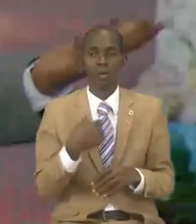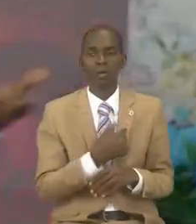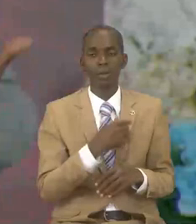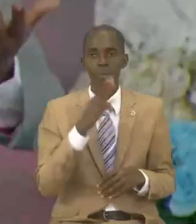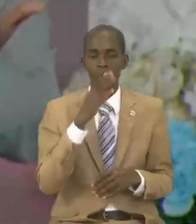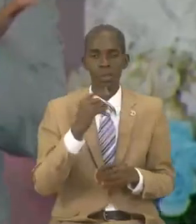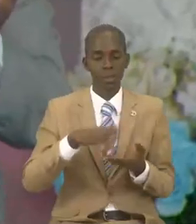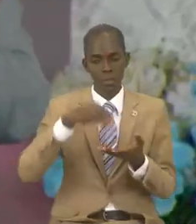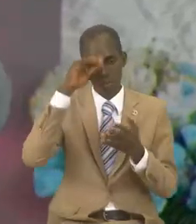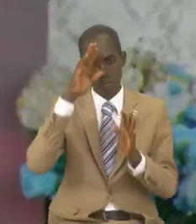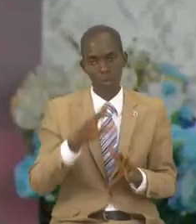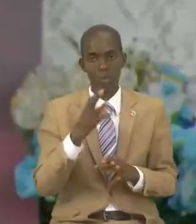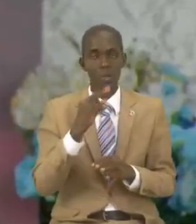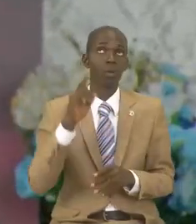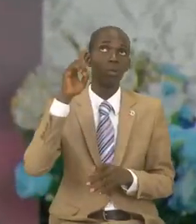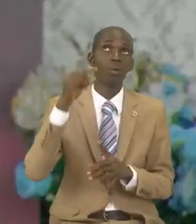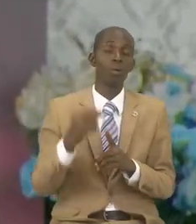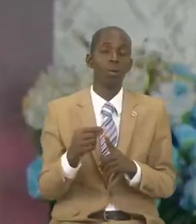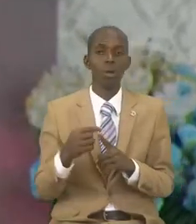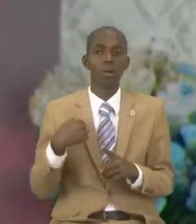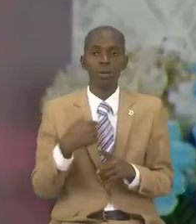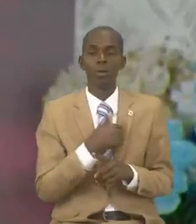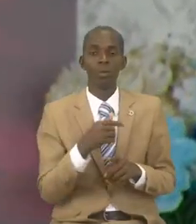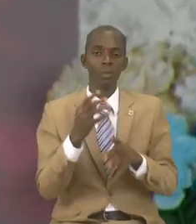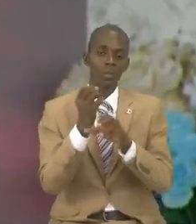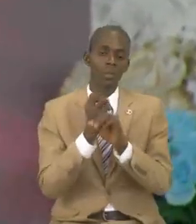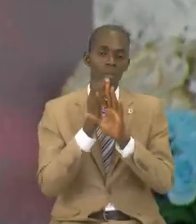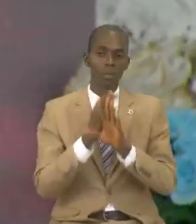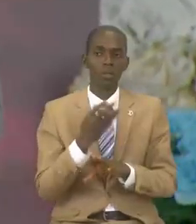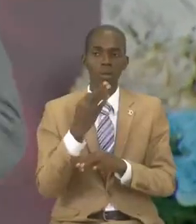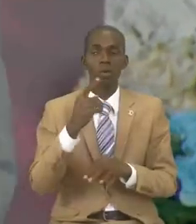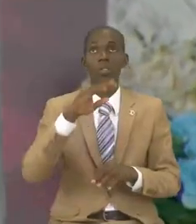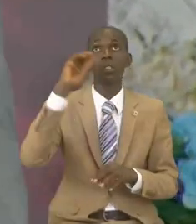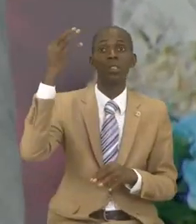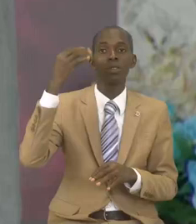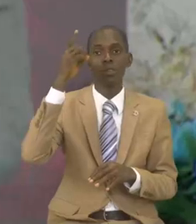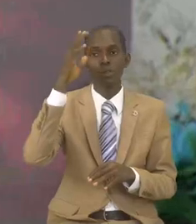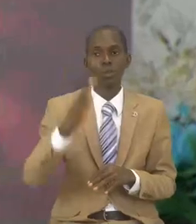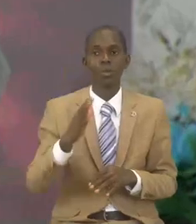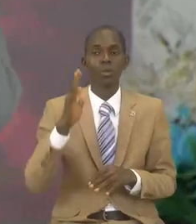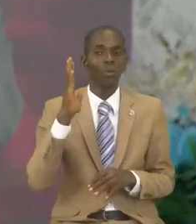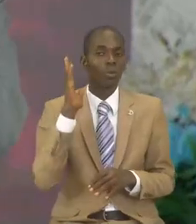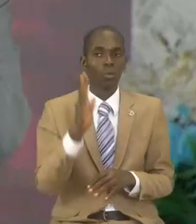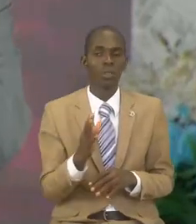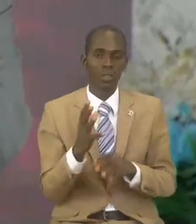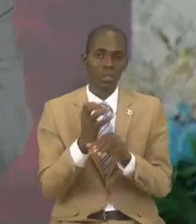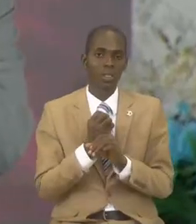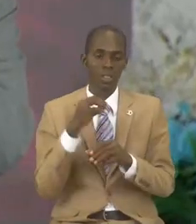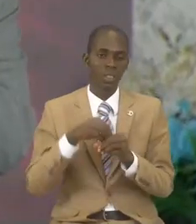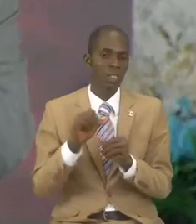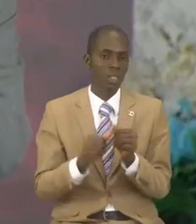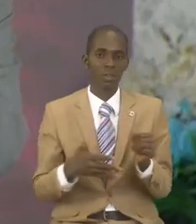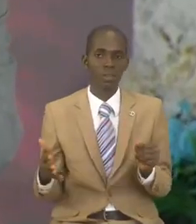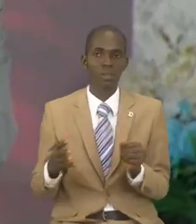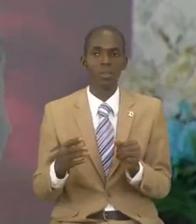de la parole et en tant que récipiendaire de la grâce de Dieu, nous recevons toutes choses. Nous